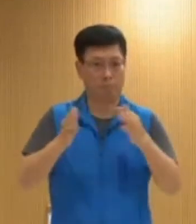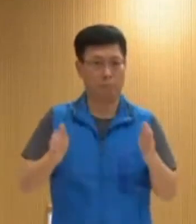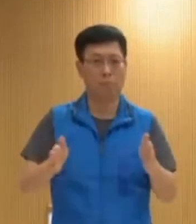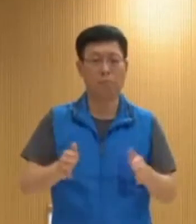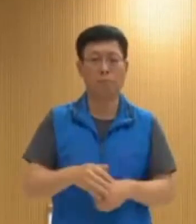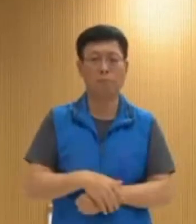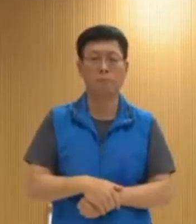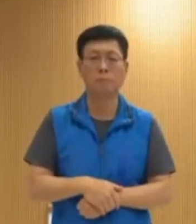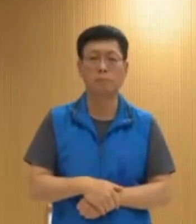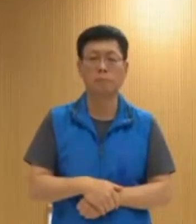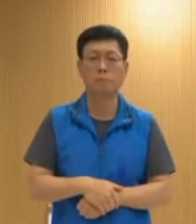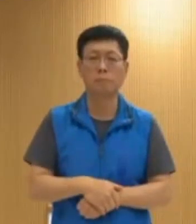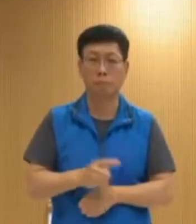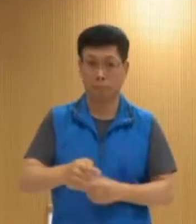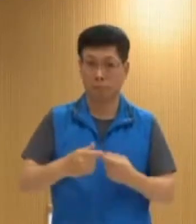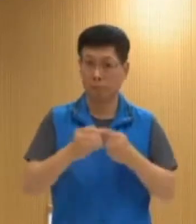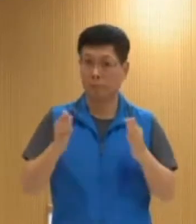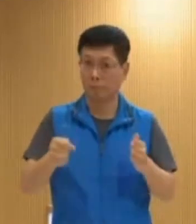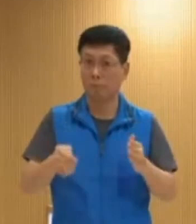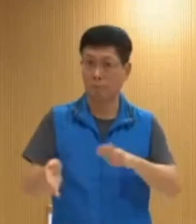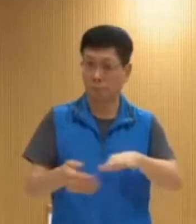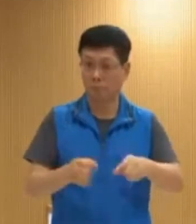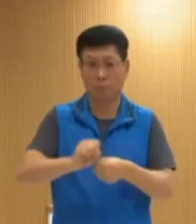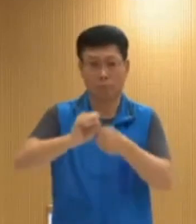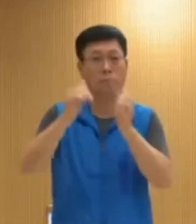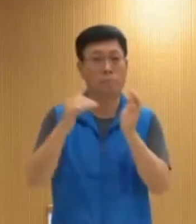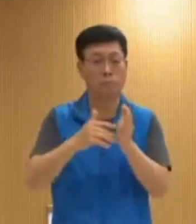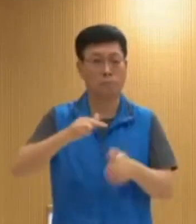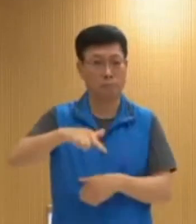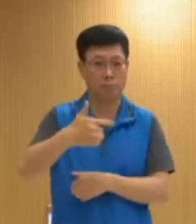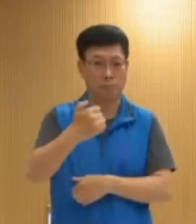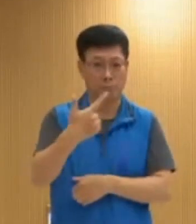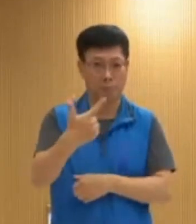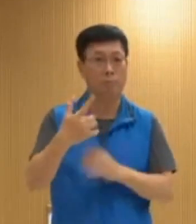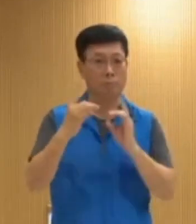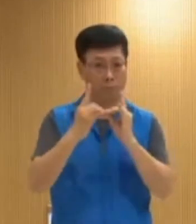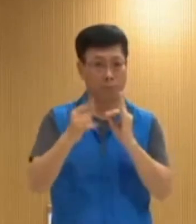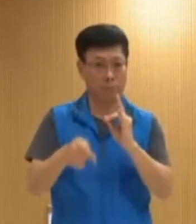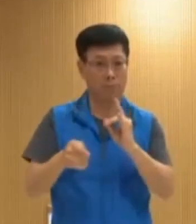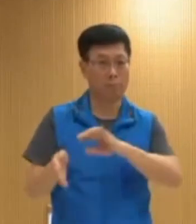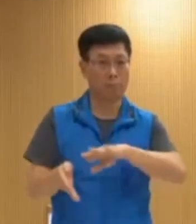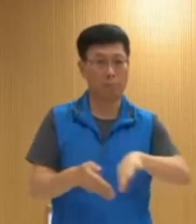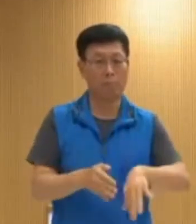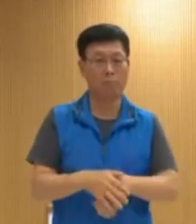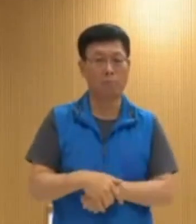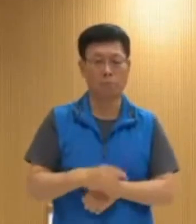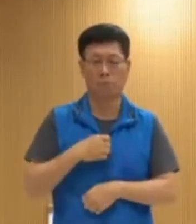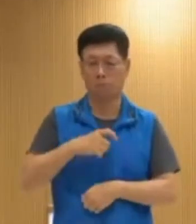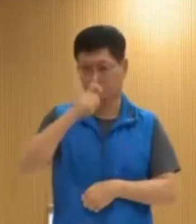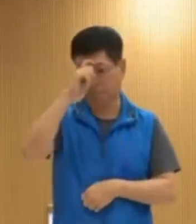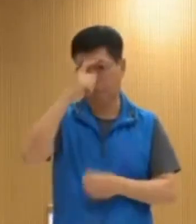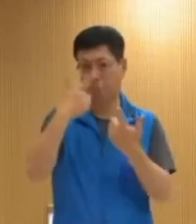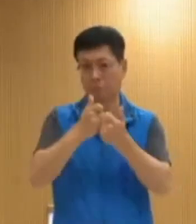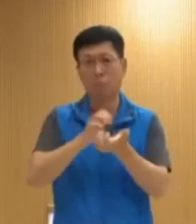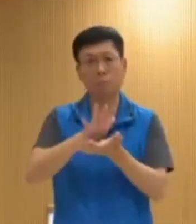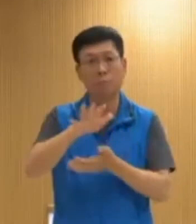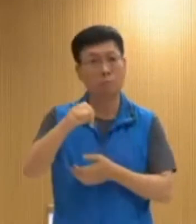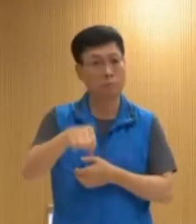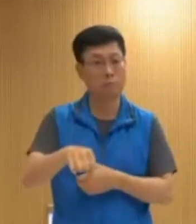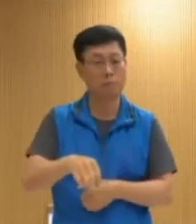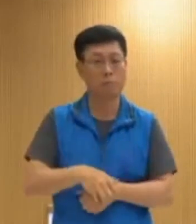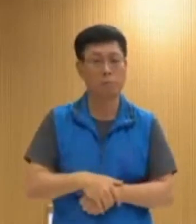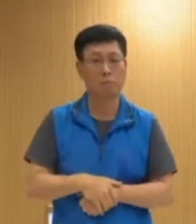段。除了第一个阶段提升到656个病床，为了应应我们这一